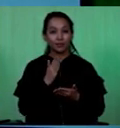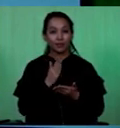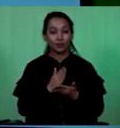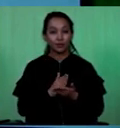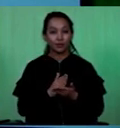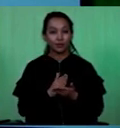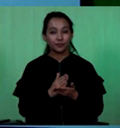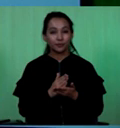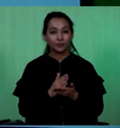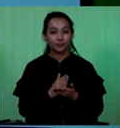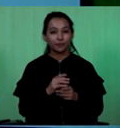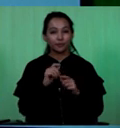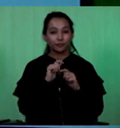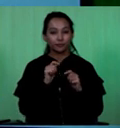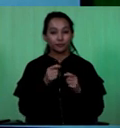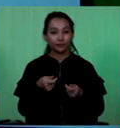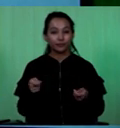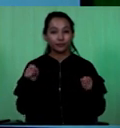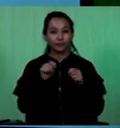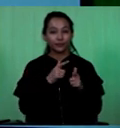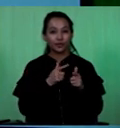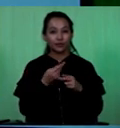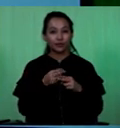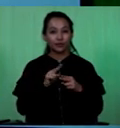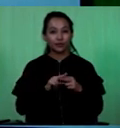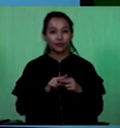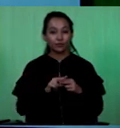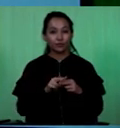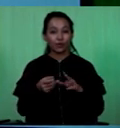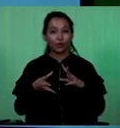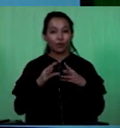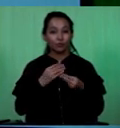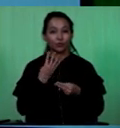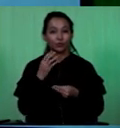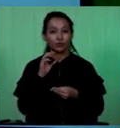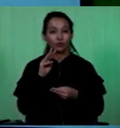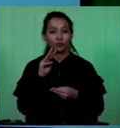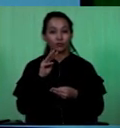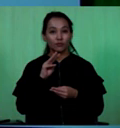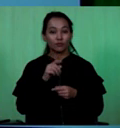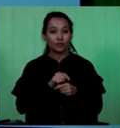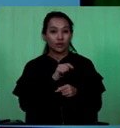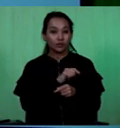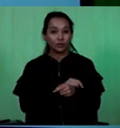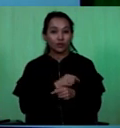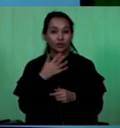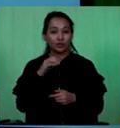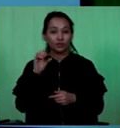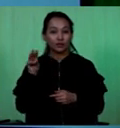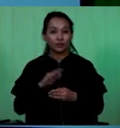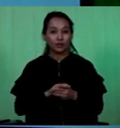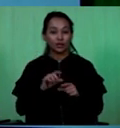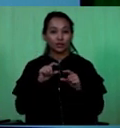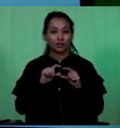Demak, sovg'alarni bog'lash uchun jami 4 metr 50 santimetr tasma sotib olingan.